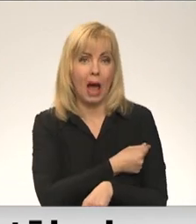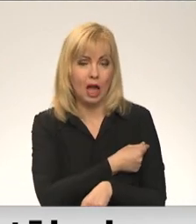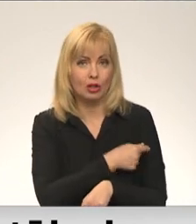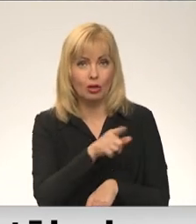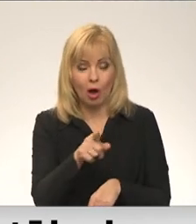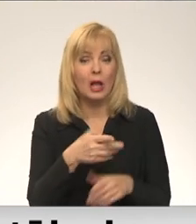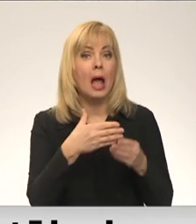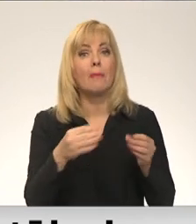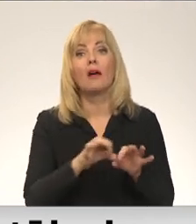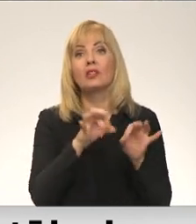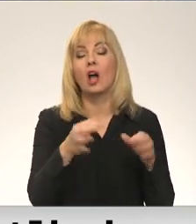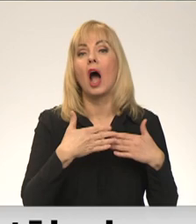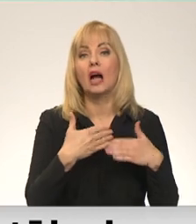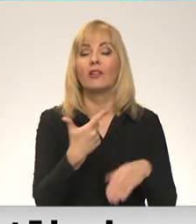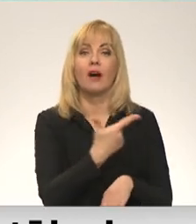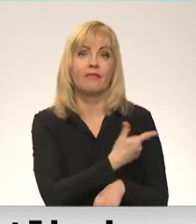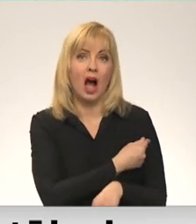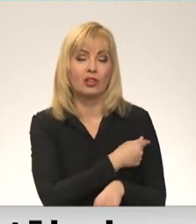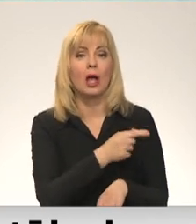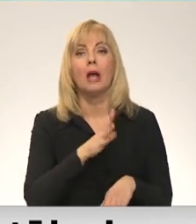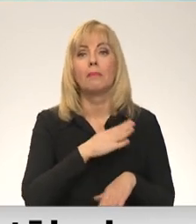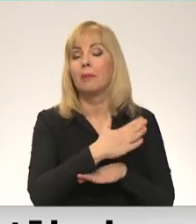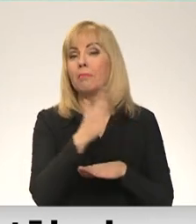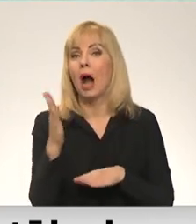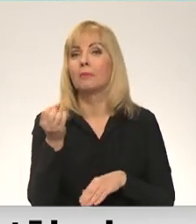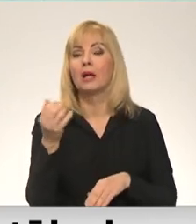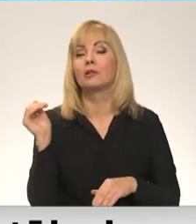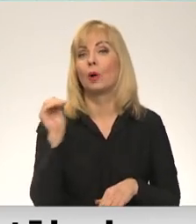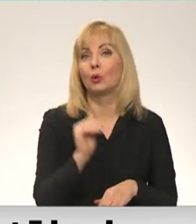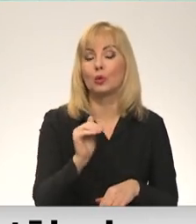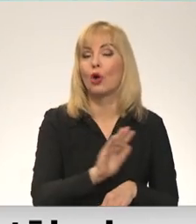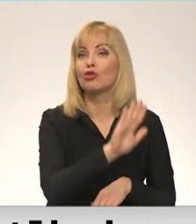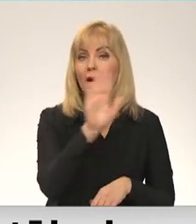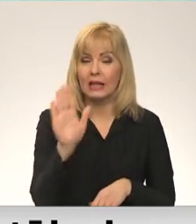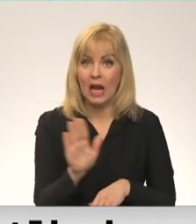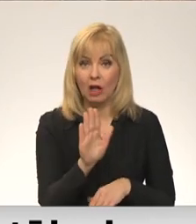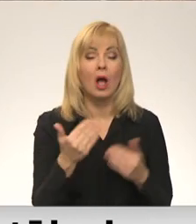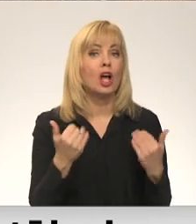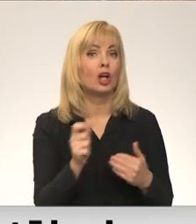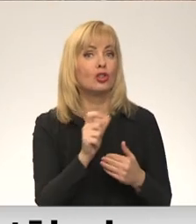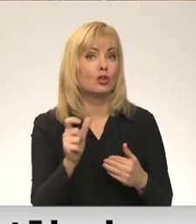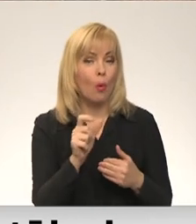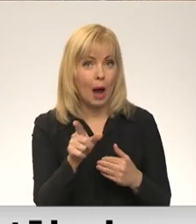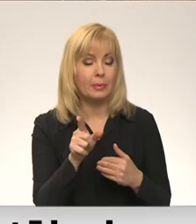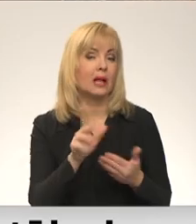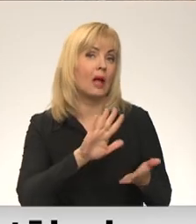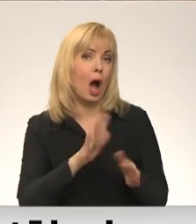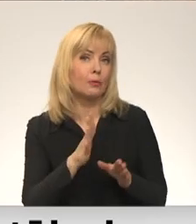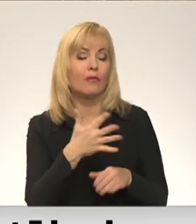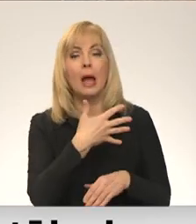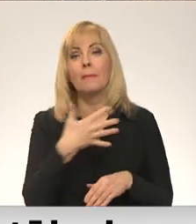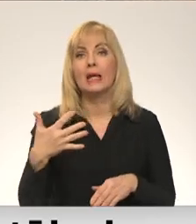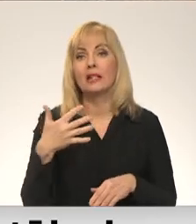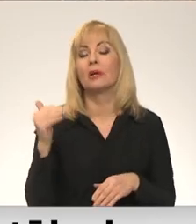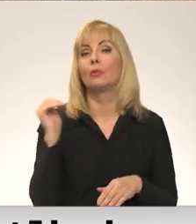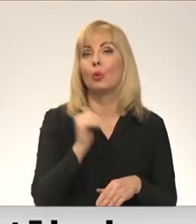pavasarī, kad sākās aktīva vakcinēšanās, tie bija pāri 15 tūkstošiem dienā. Šobrīd joprojām ir aptuveni 500